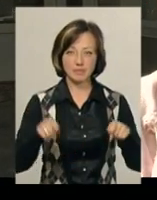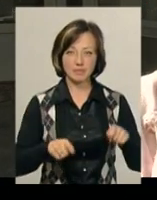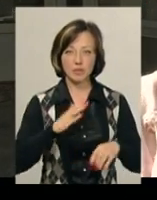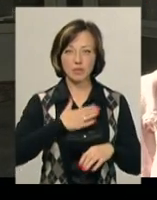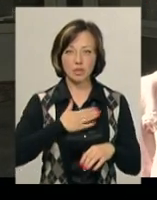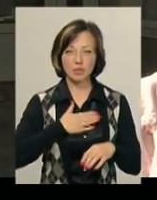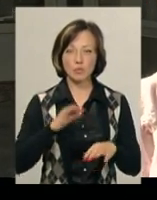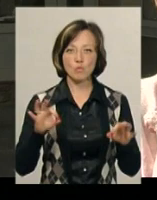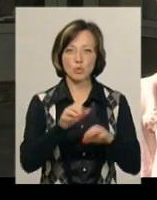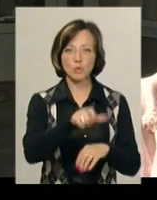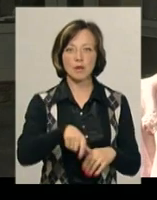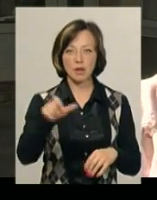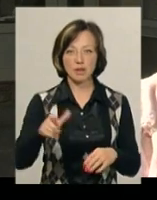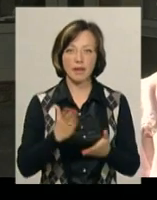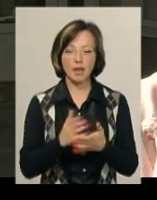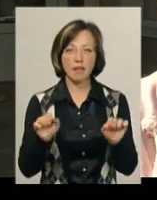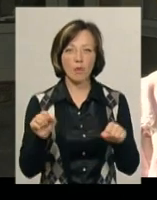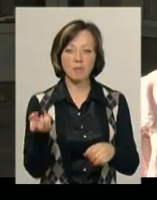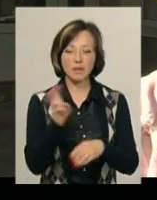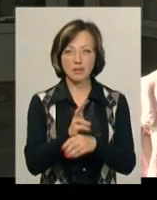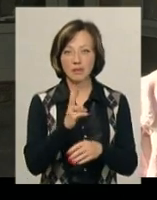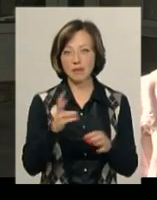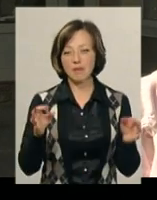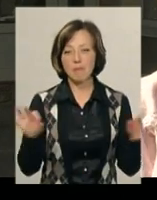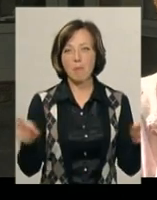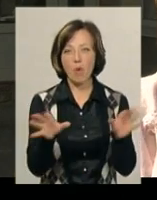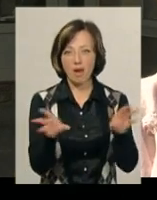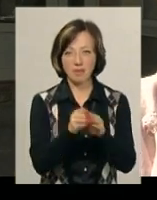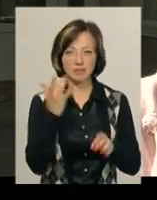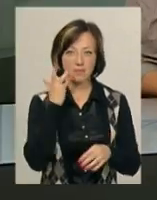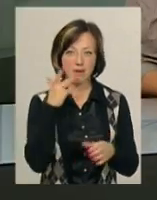наших музикантів. Є нагода прийти і пограти з американцями.